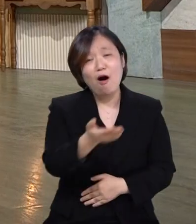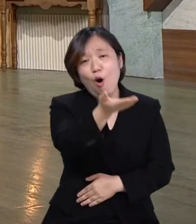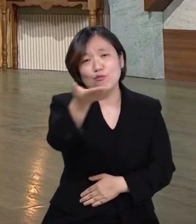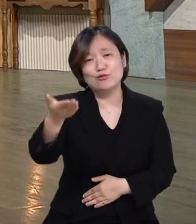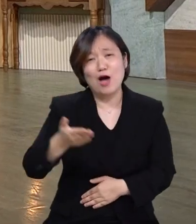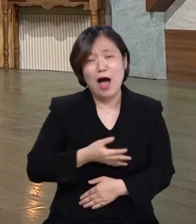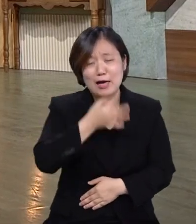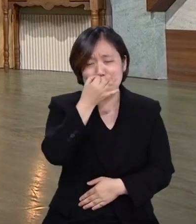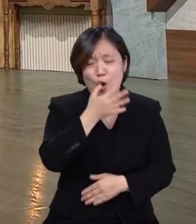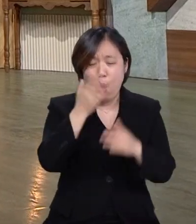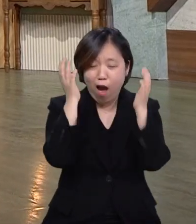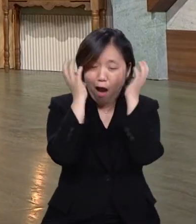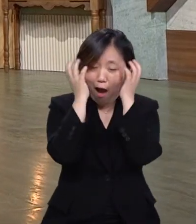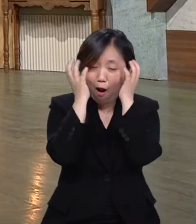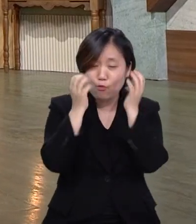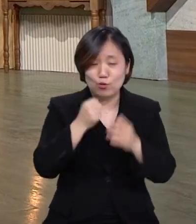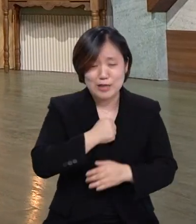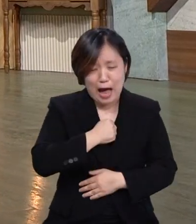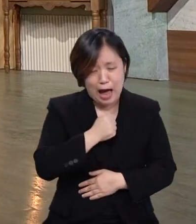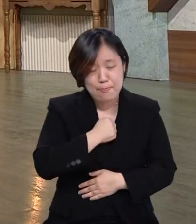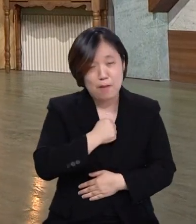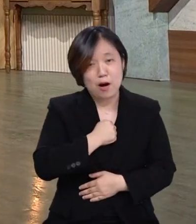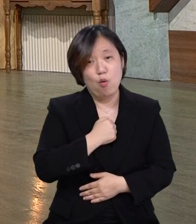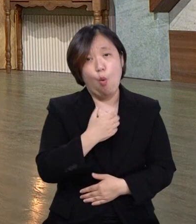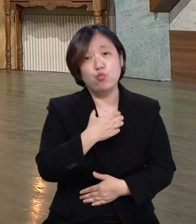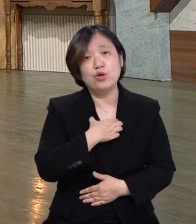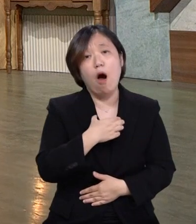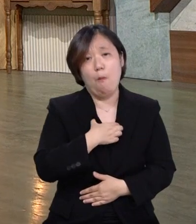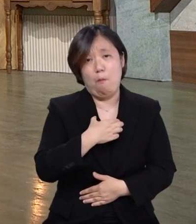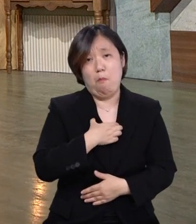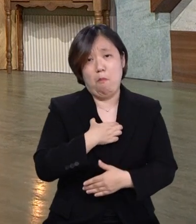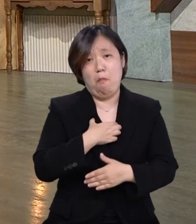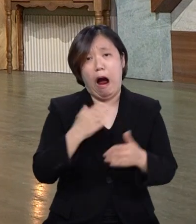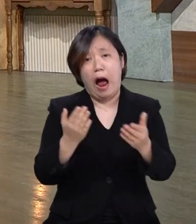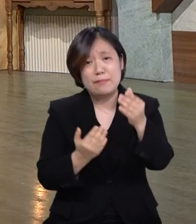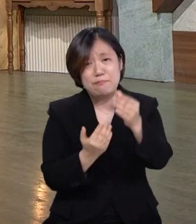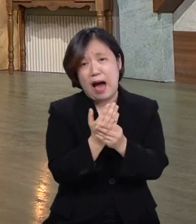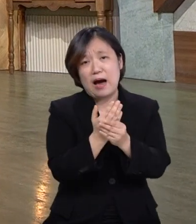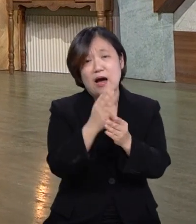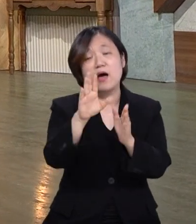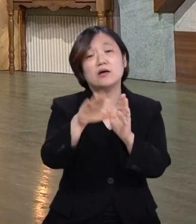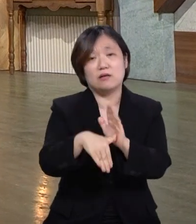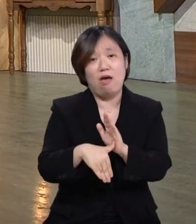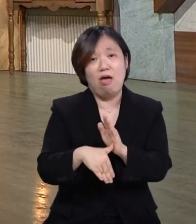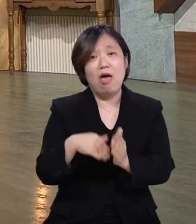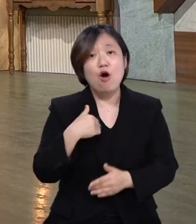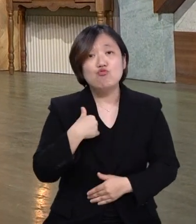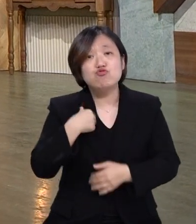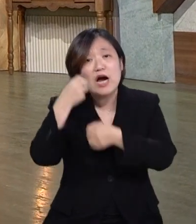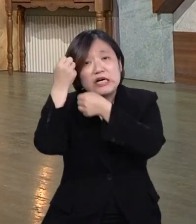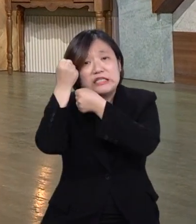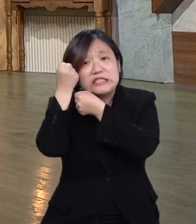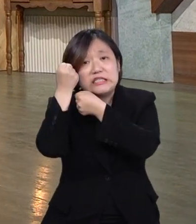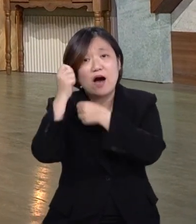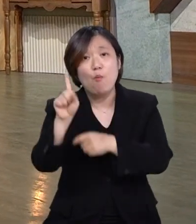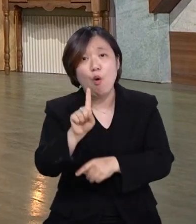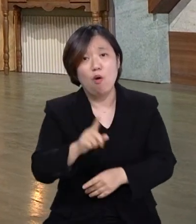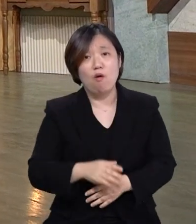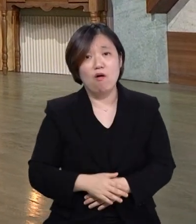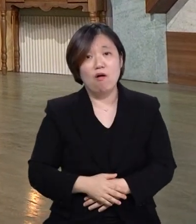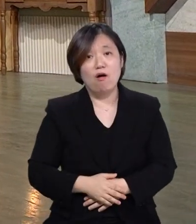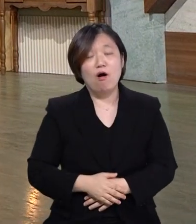힘들고 괴롭고 답답하고 위급함에 처했을 때 우리가 의지할 것은 오로지